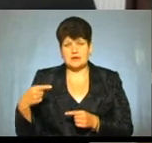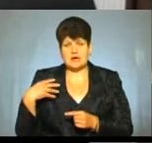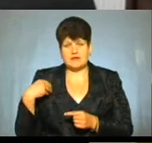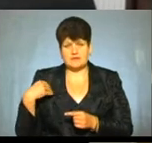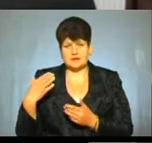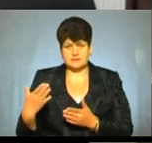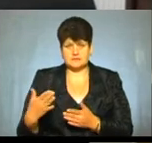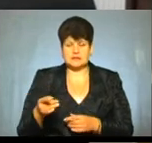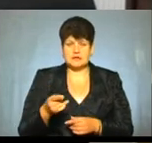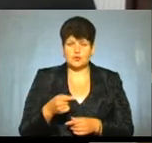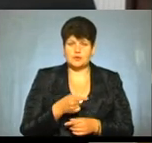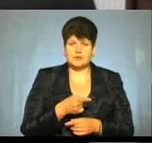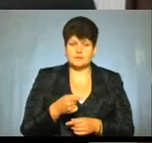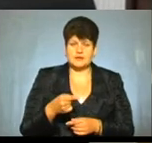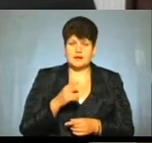Тернопіль-Львів,